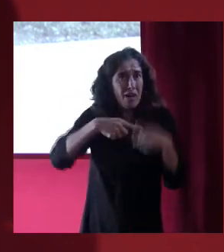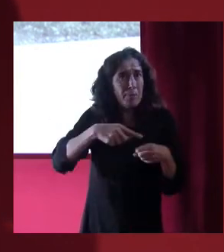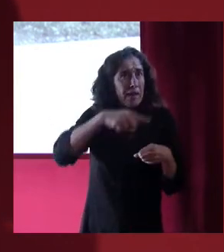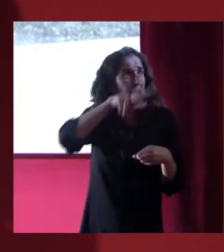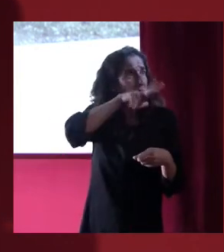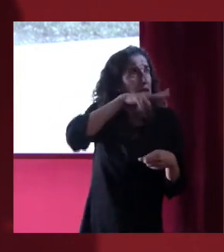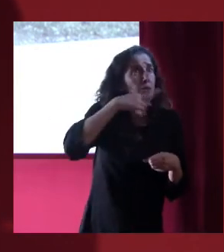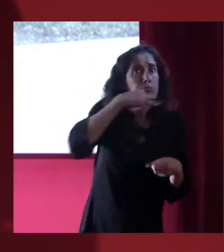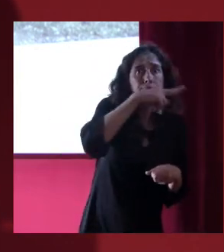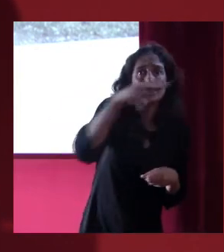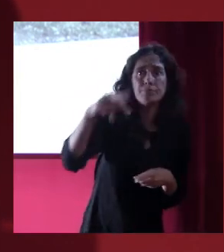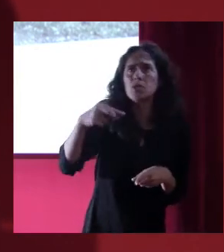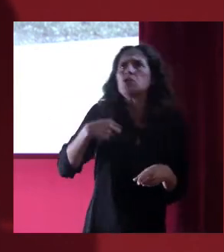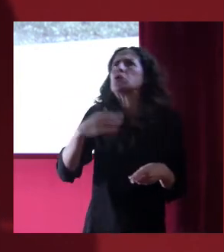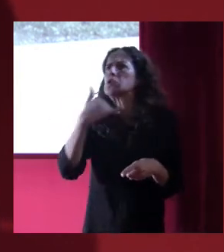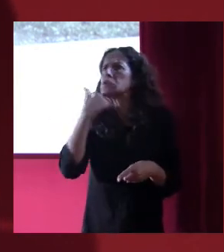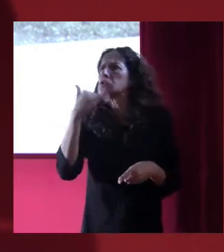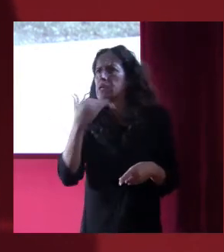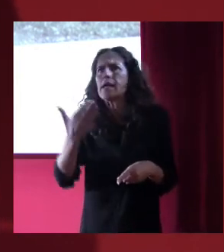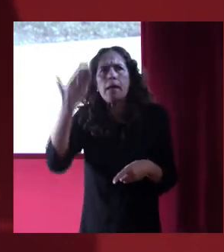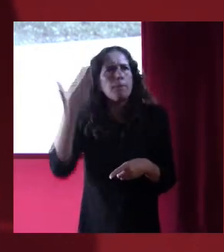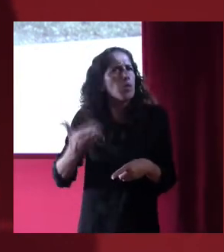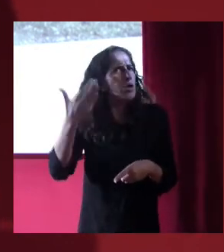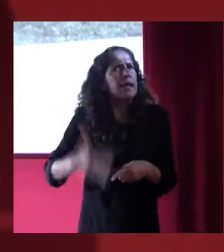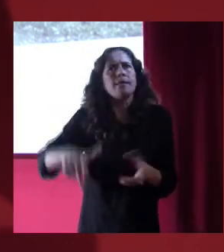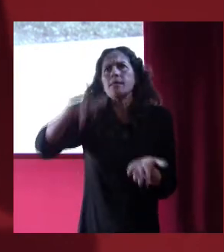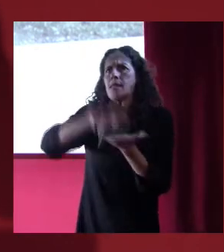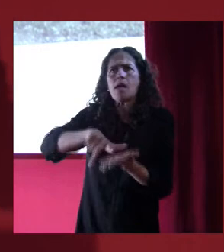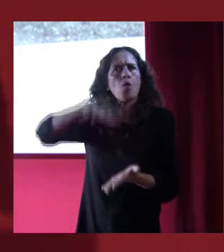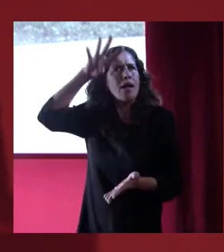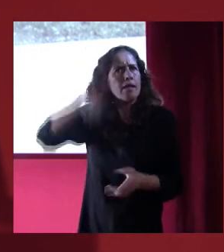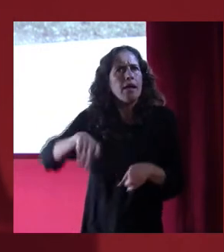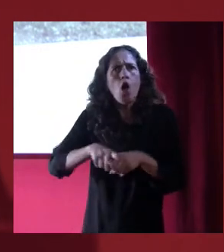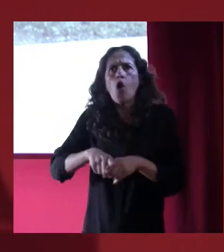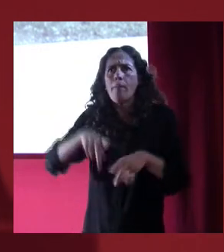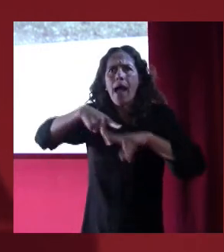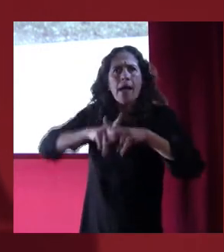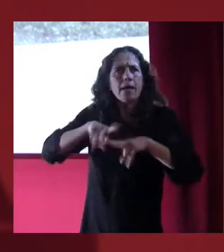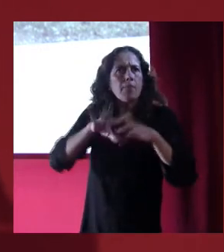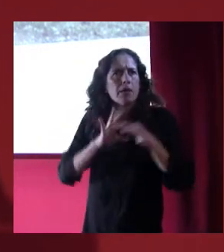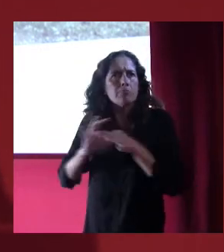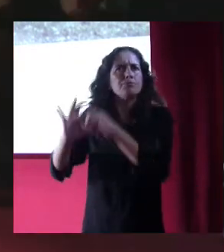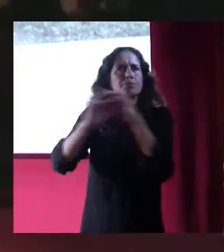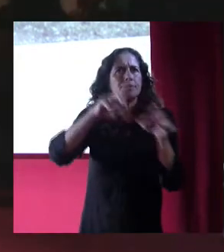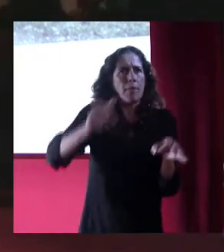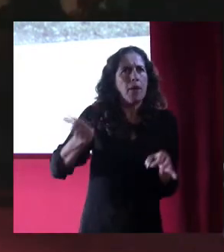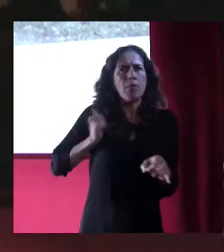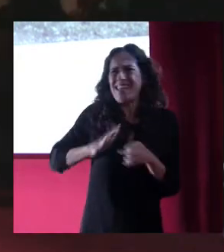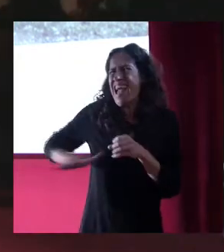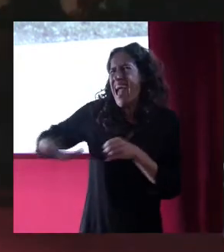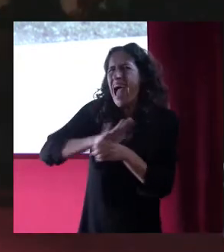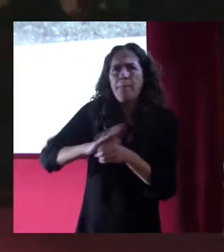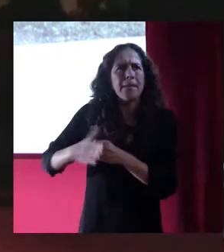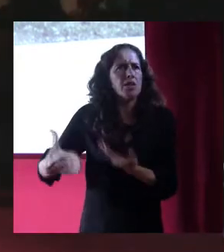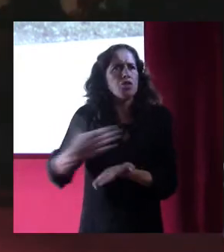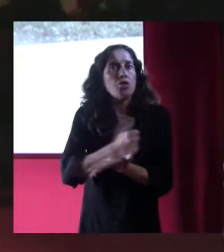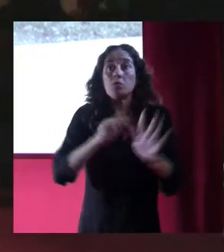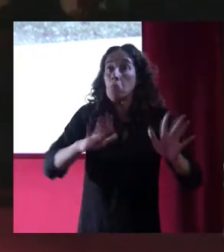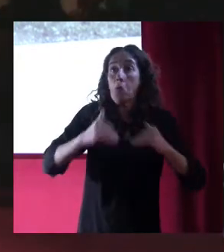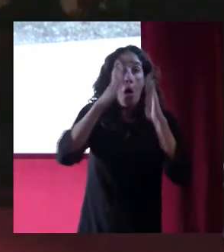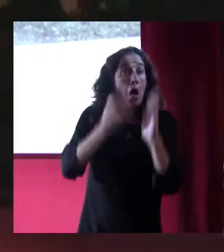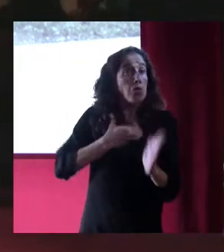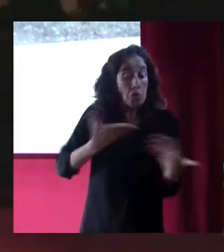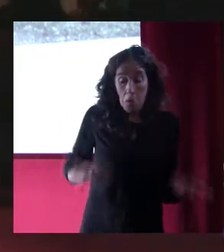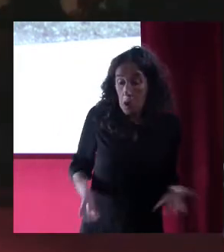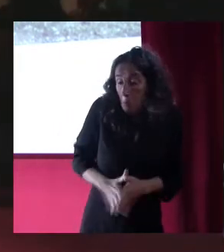sé de la importància de la llengua catalana com a eina de cohesió i d'oportunitats en tots els àmbits. Però per l'actual Ajuntament molesta, tot